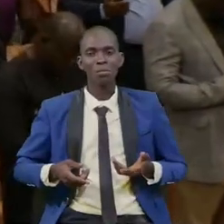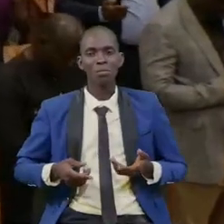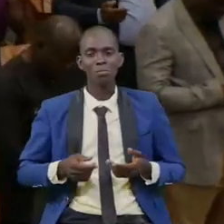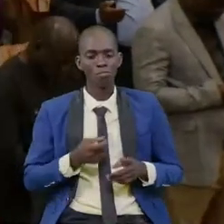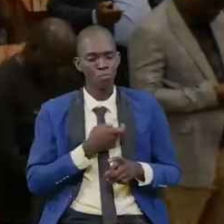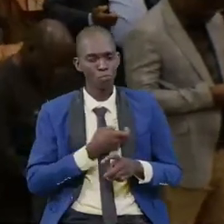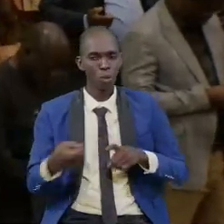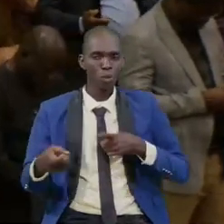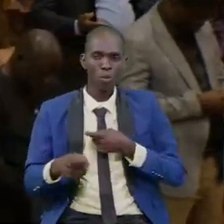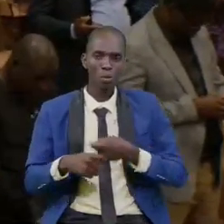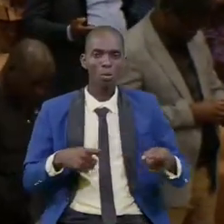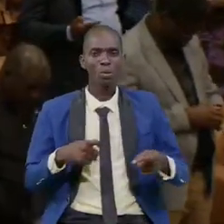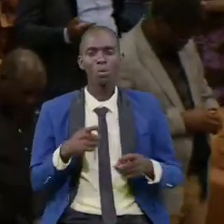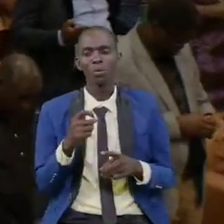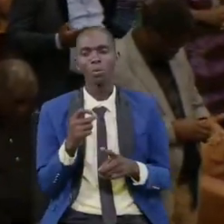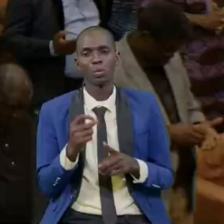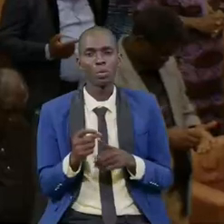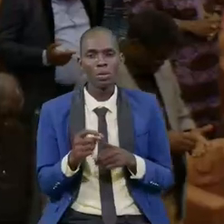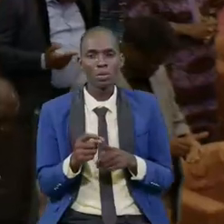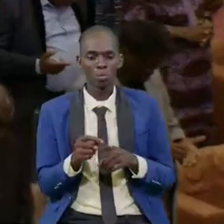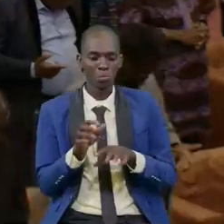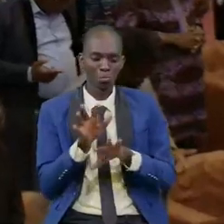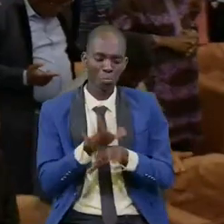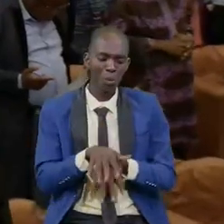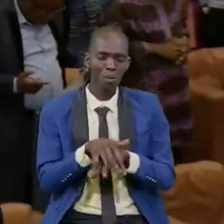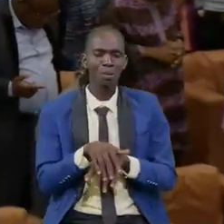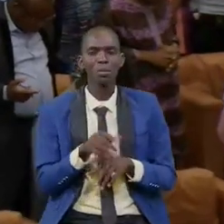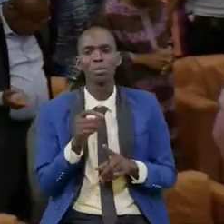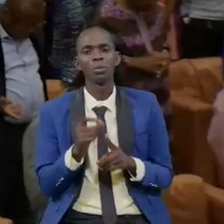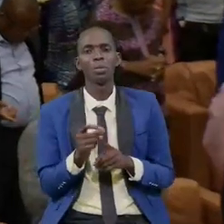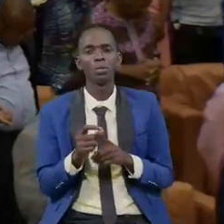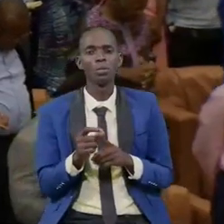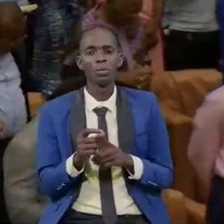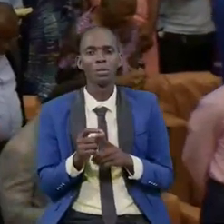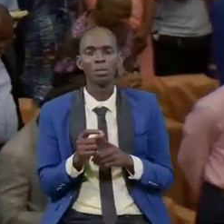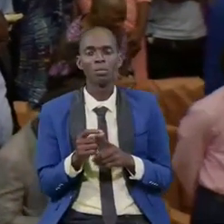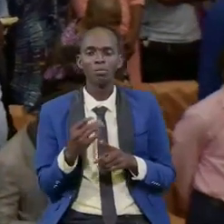oisives, inutiles, dangereuses, séduisantes,